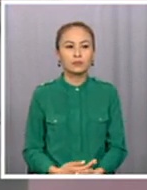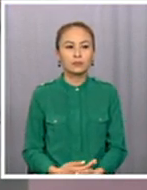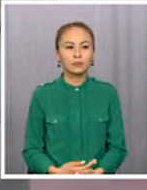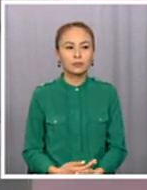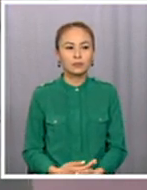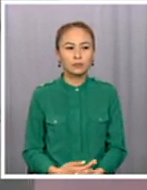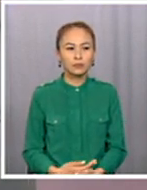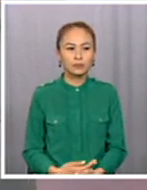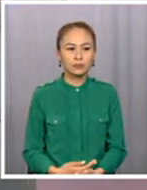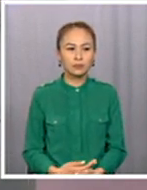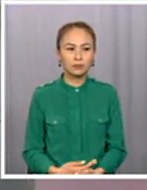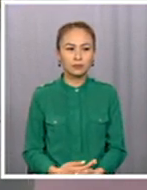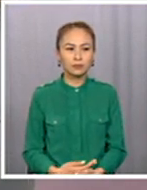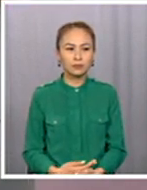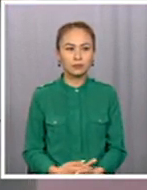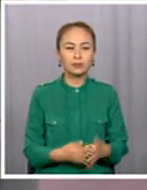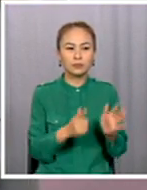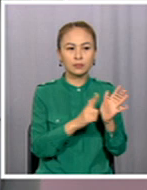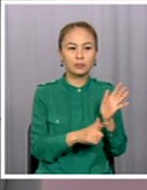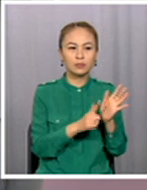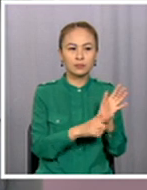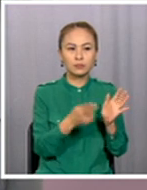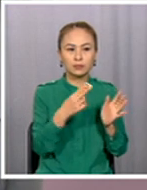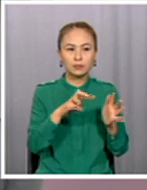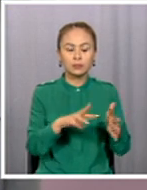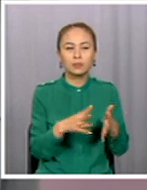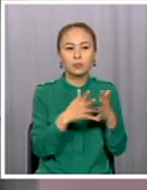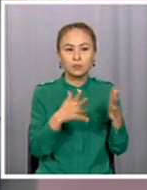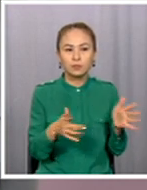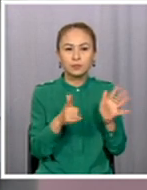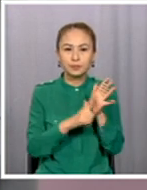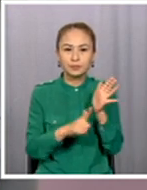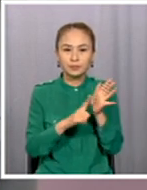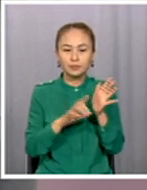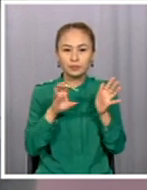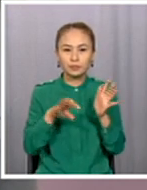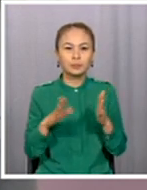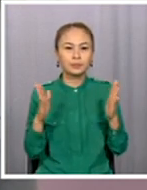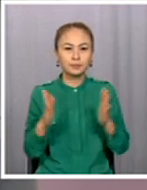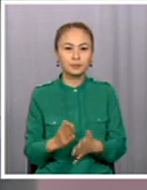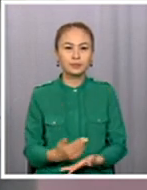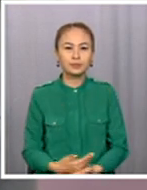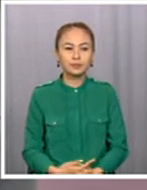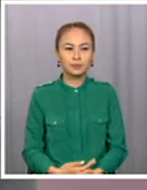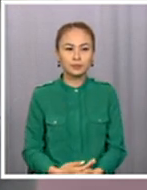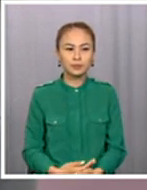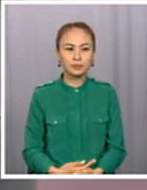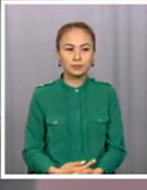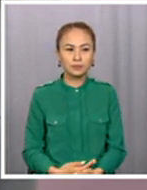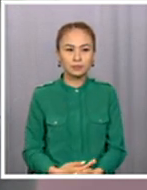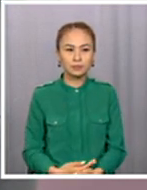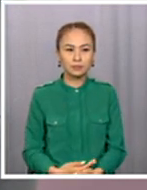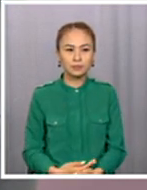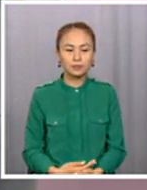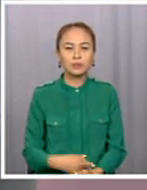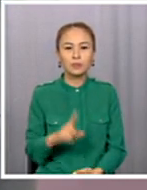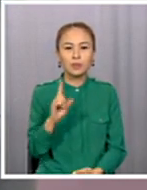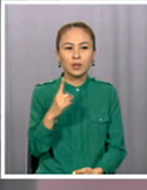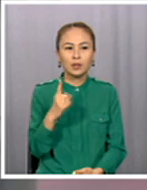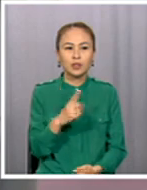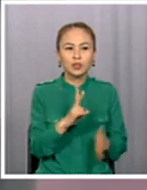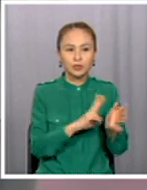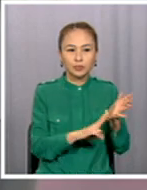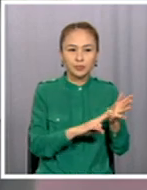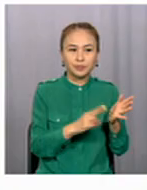тексерейік. 70 дециметр 70 сантиметрден артық. Балалар, неліктен 70